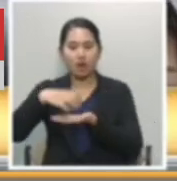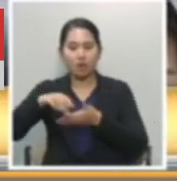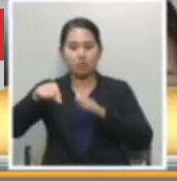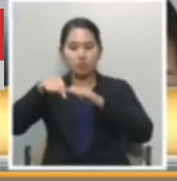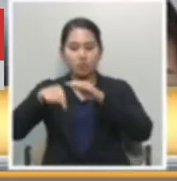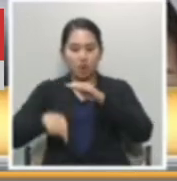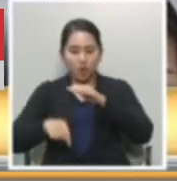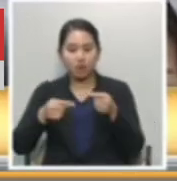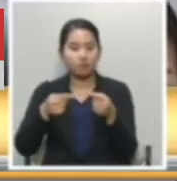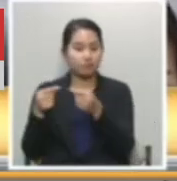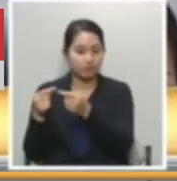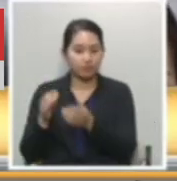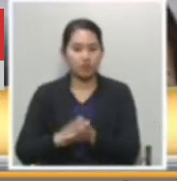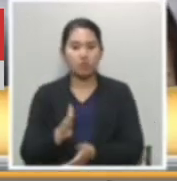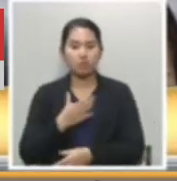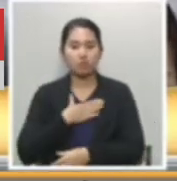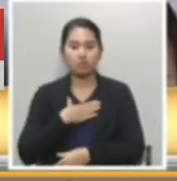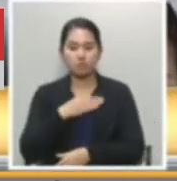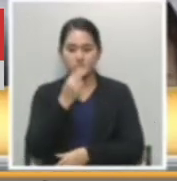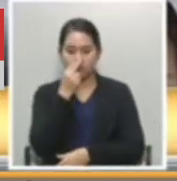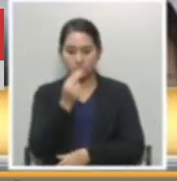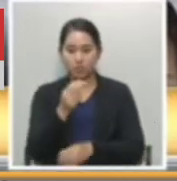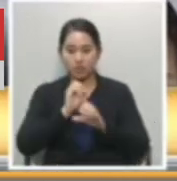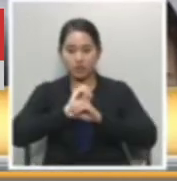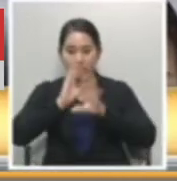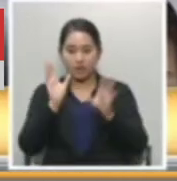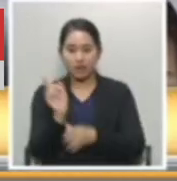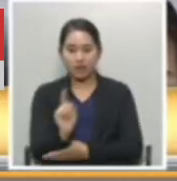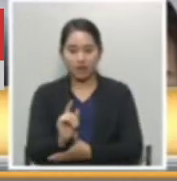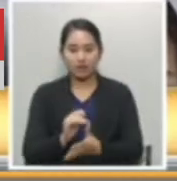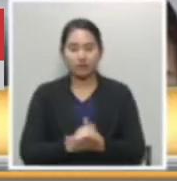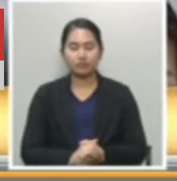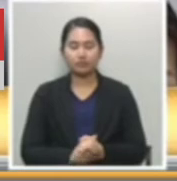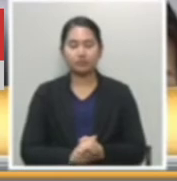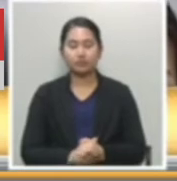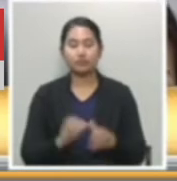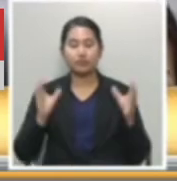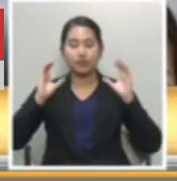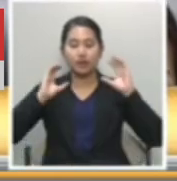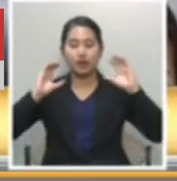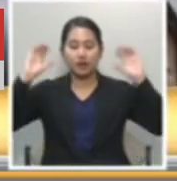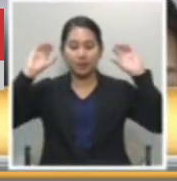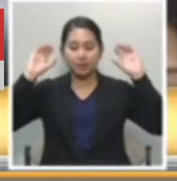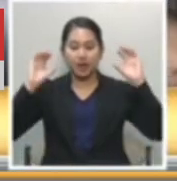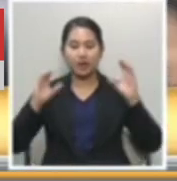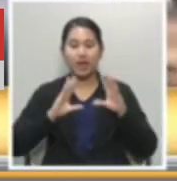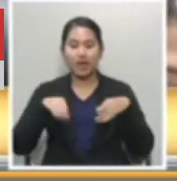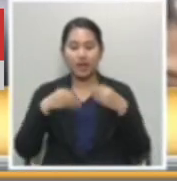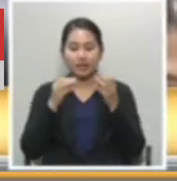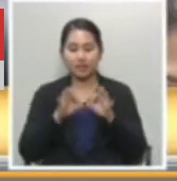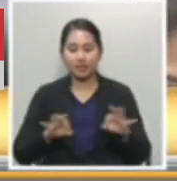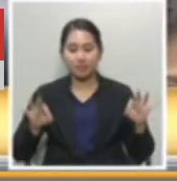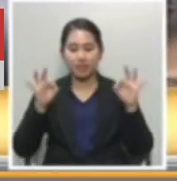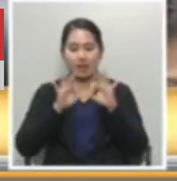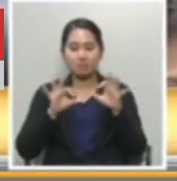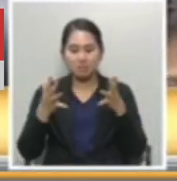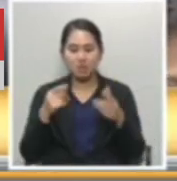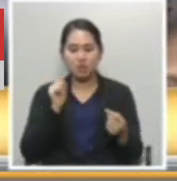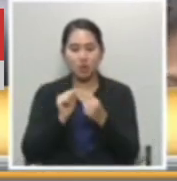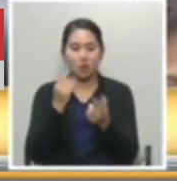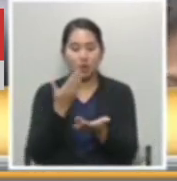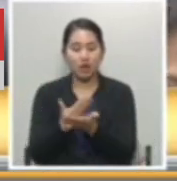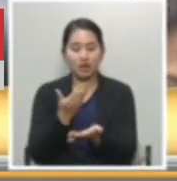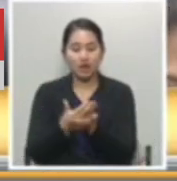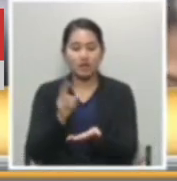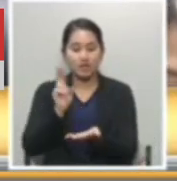วงผมขออนุญาตให้มองเห็นภาพรวมนิดนึงก็คือว่ารัฐบาลไม่ได้ให้ความสำคัญกับการใช้เงิน